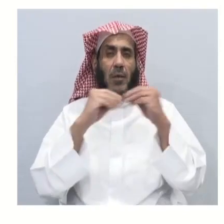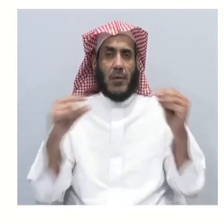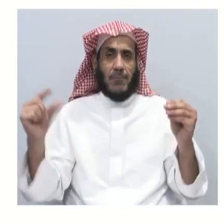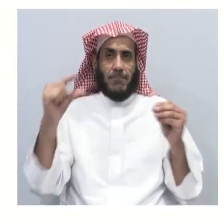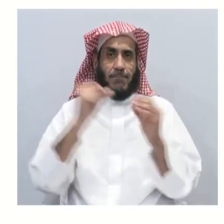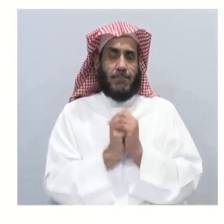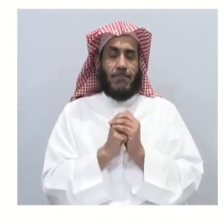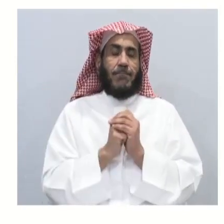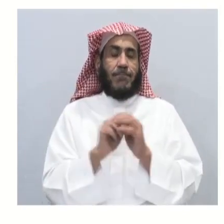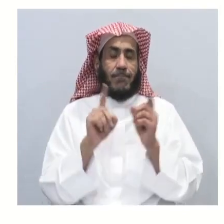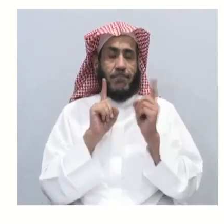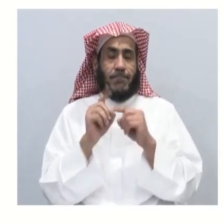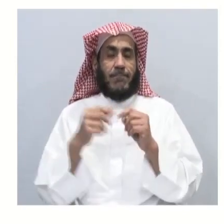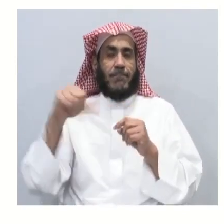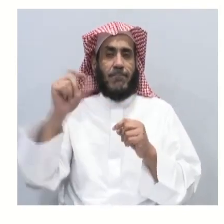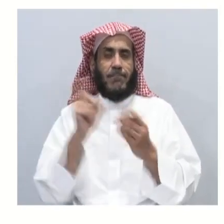الكلمات، نلاحظ إن